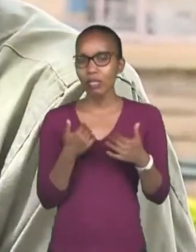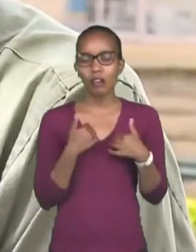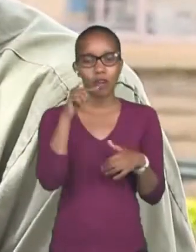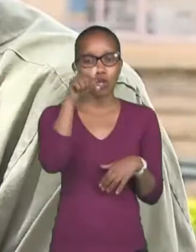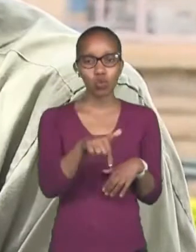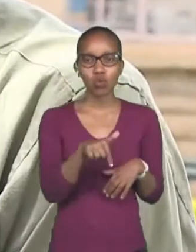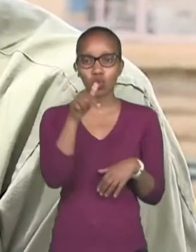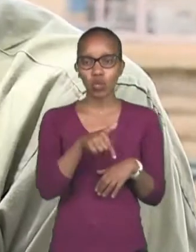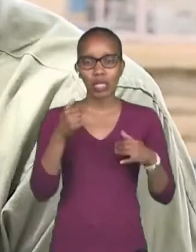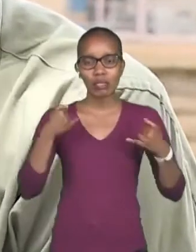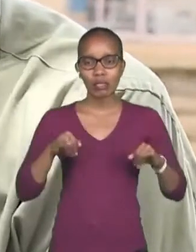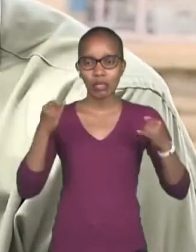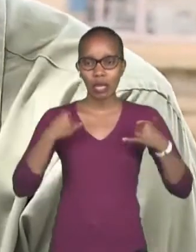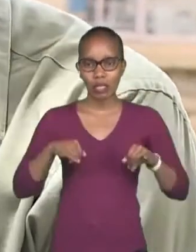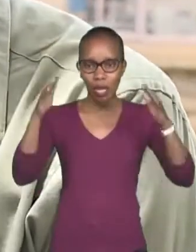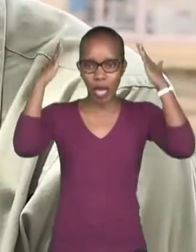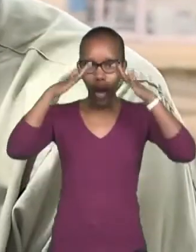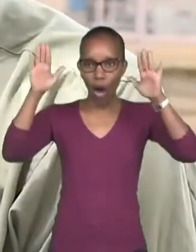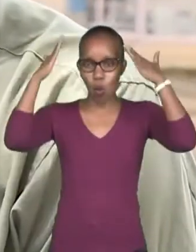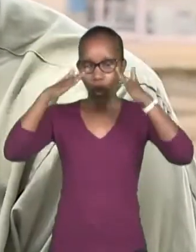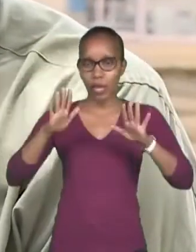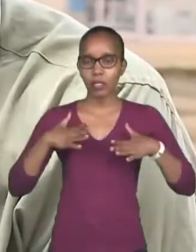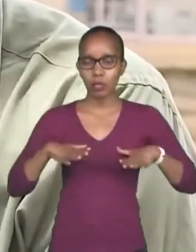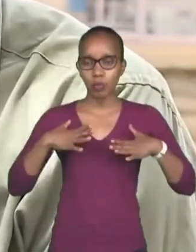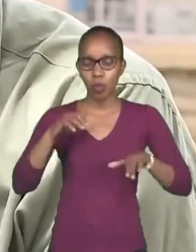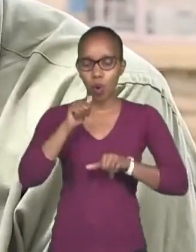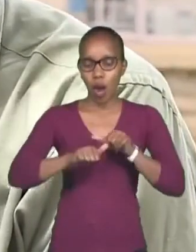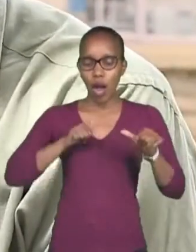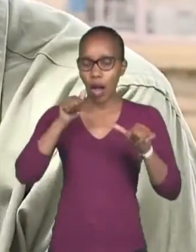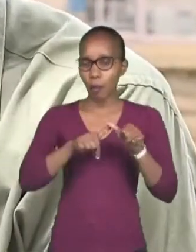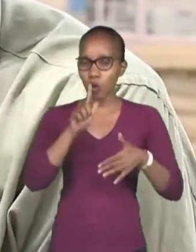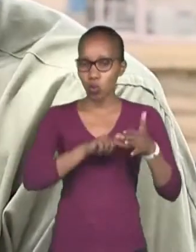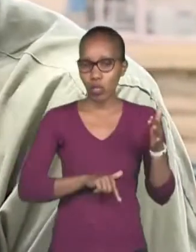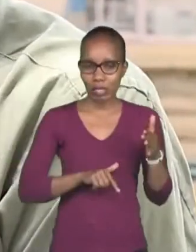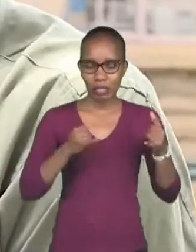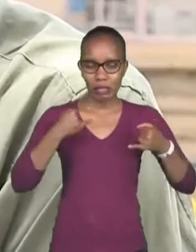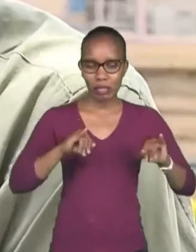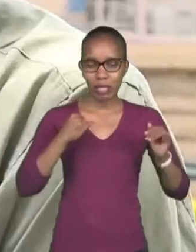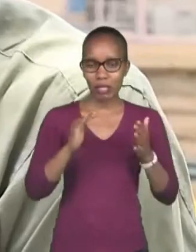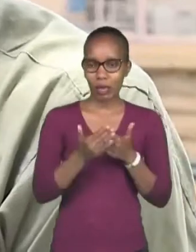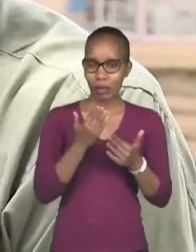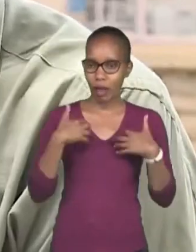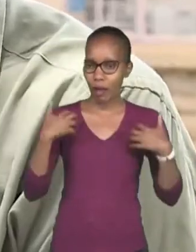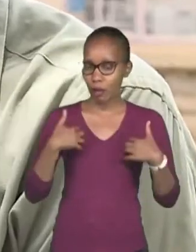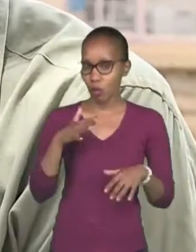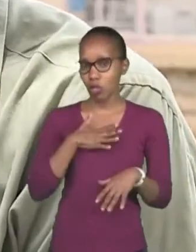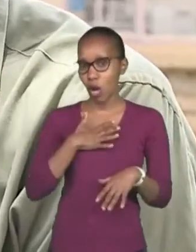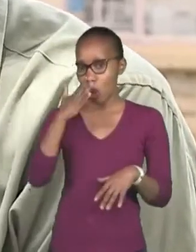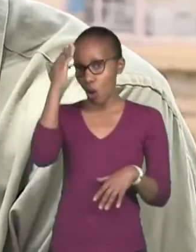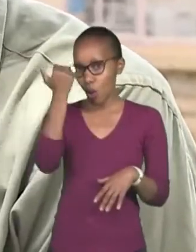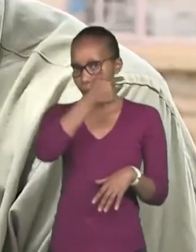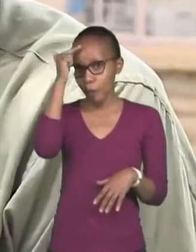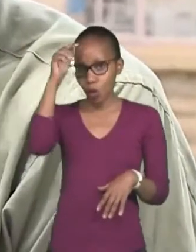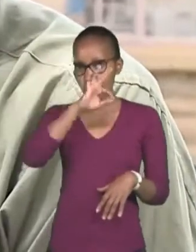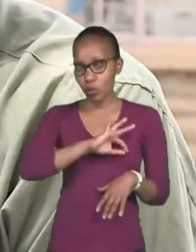leo ni kujaribu kuhamasisha umati ya kwamba tujaribu tuhifadhi wanyamapori wetu kwa sababu wana faida mingi. Na